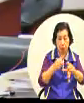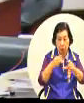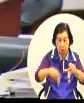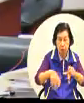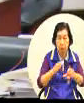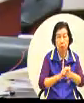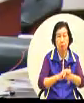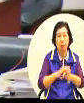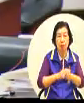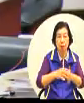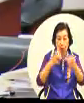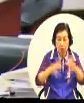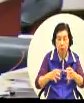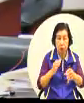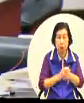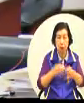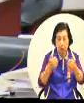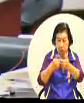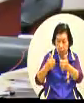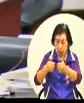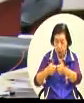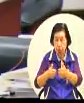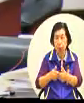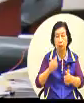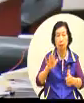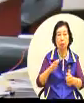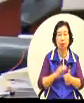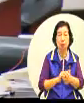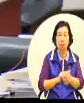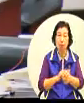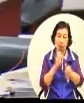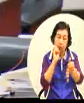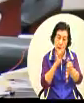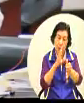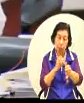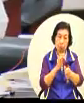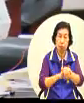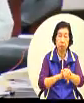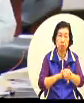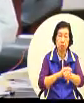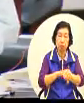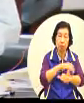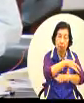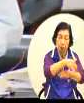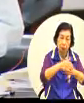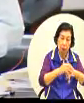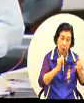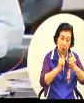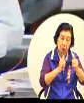那么谢英雄区长应该好好的跟我们乡亲说 ，no， 应该不要。